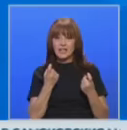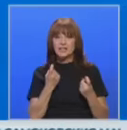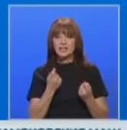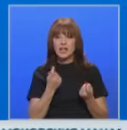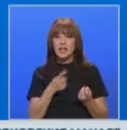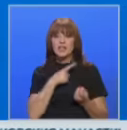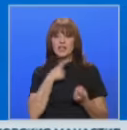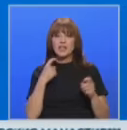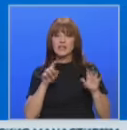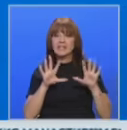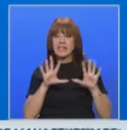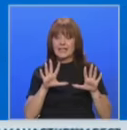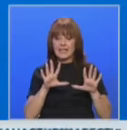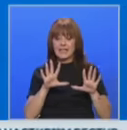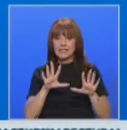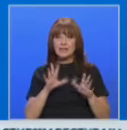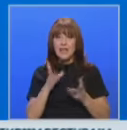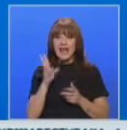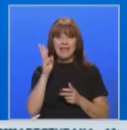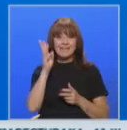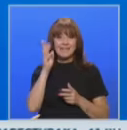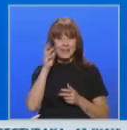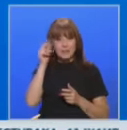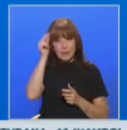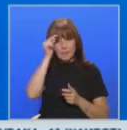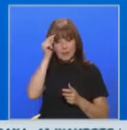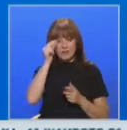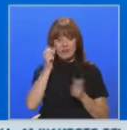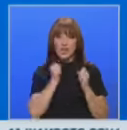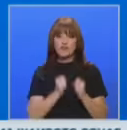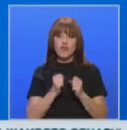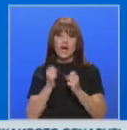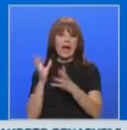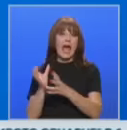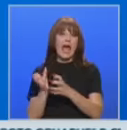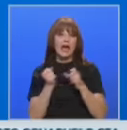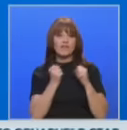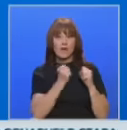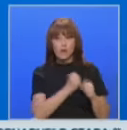10. Поне 30 български граждани пък очакват да бъдат евакуирани